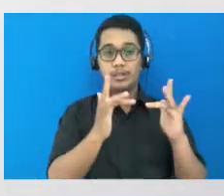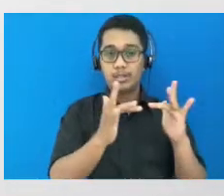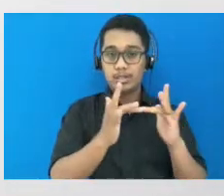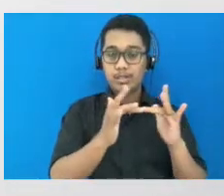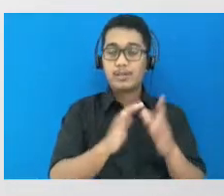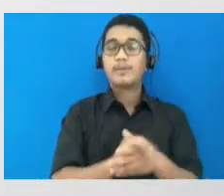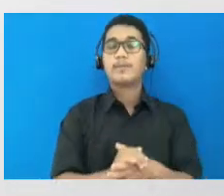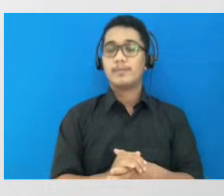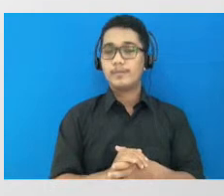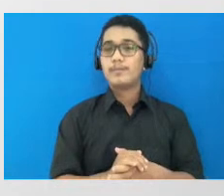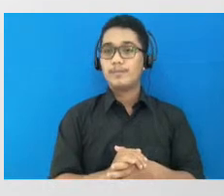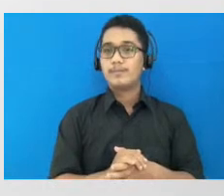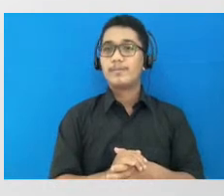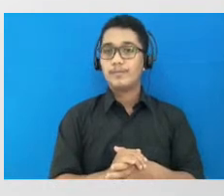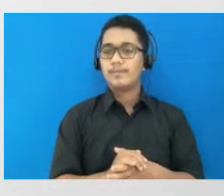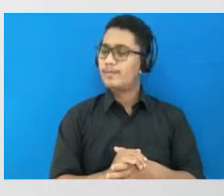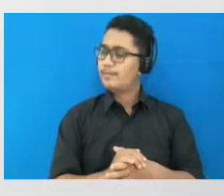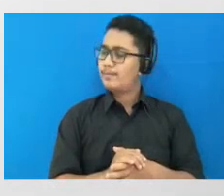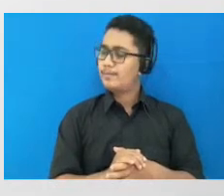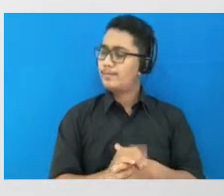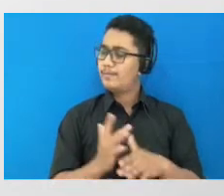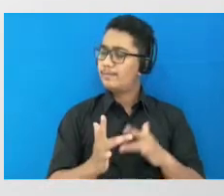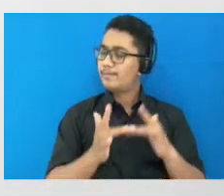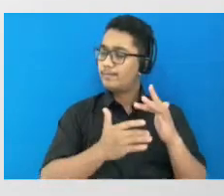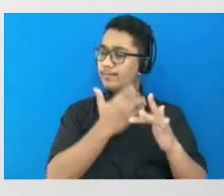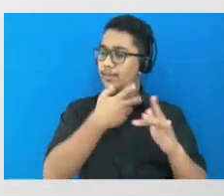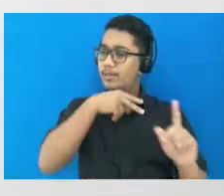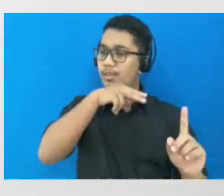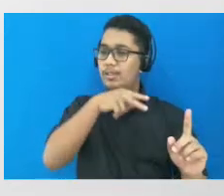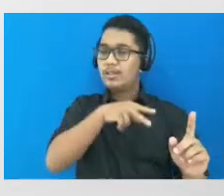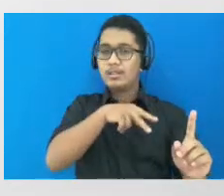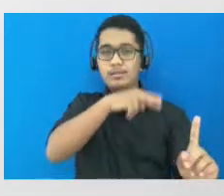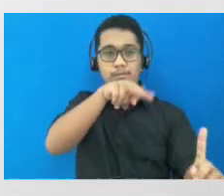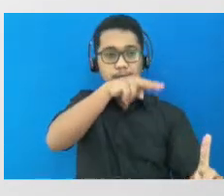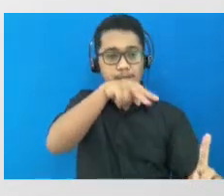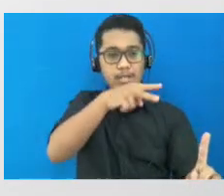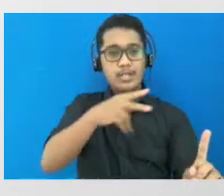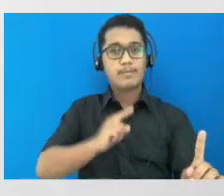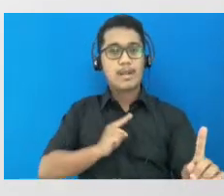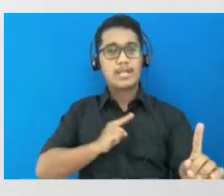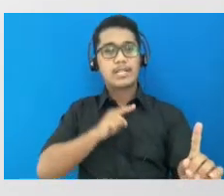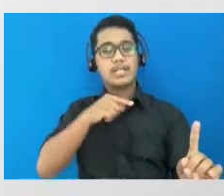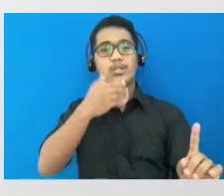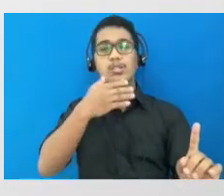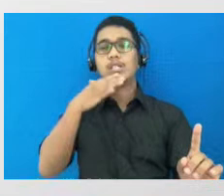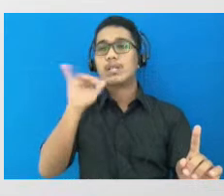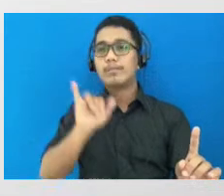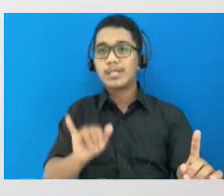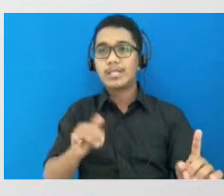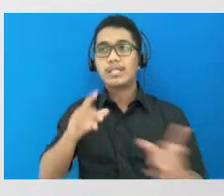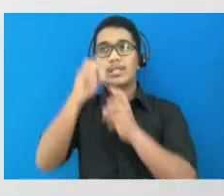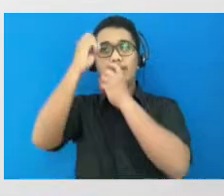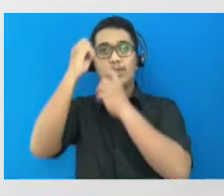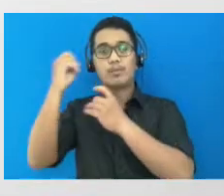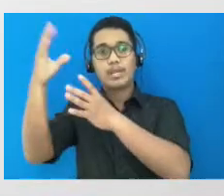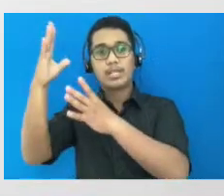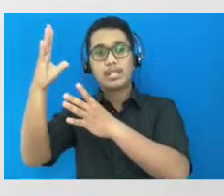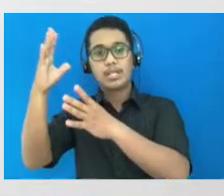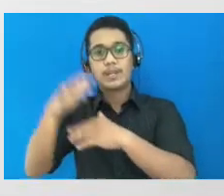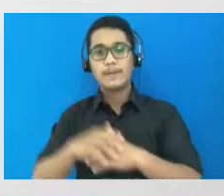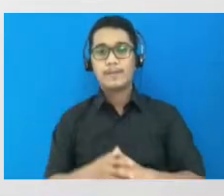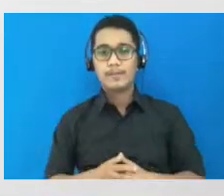hasil dari pemeriksaan mandiri itu disampaikan misalnya reliable informasi yang diberikan.